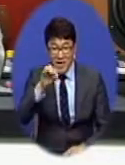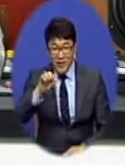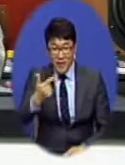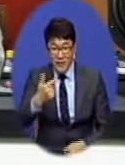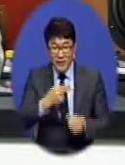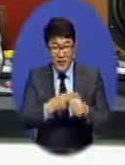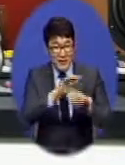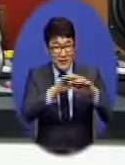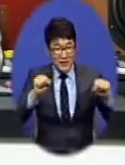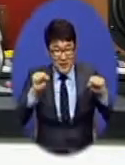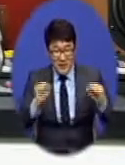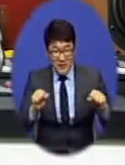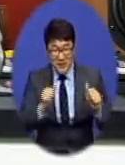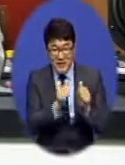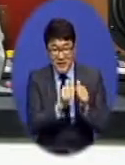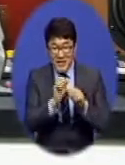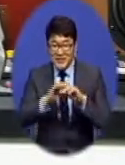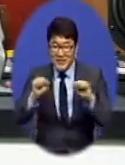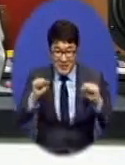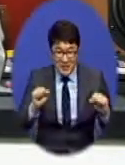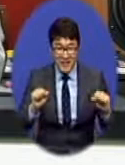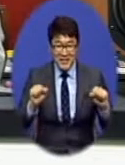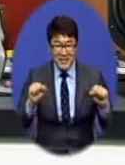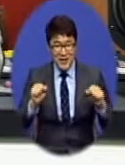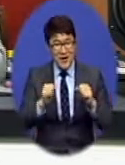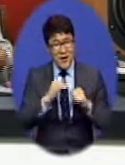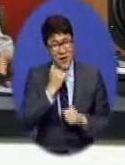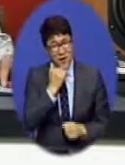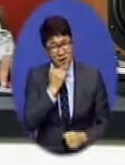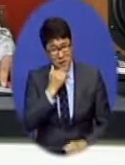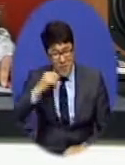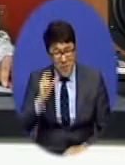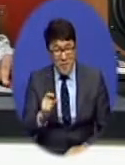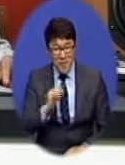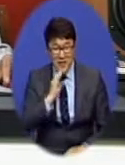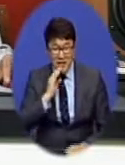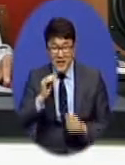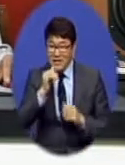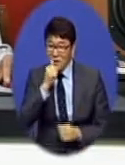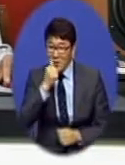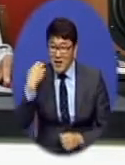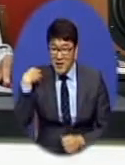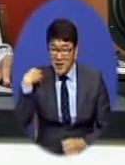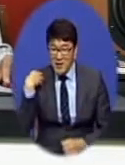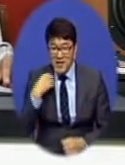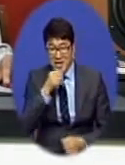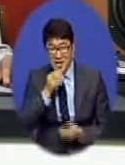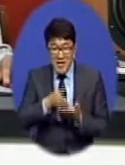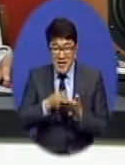안녕하세요. 안녕하세요. 네, 안녕하십니까. 예, 네, 오래 기다리셨습니다. 네. 사회 보느라고 두 분들이 수고